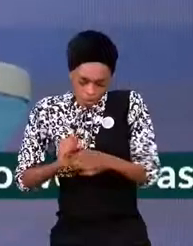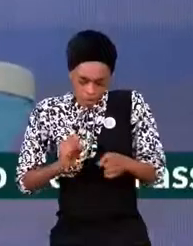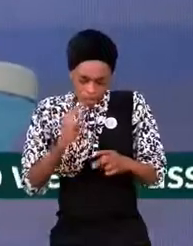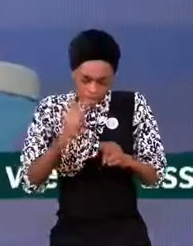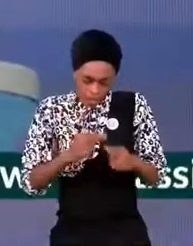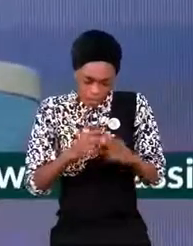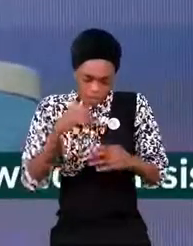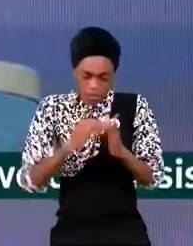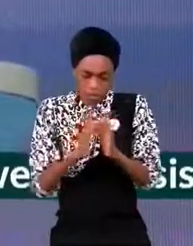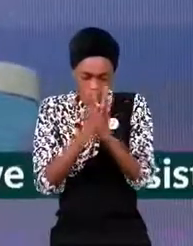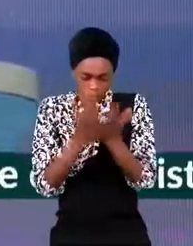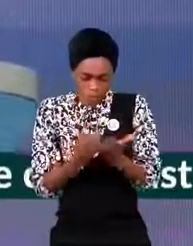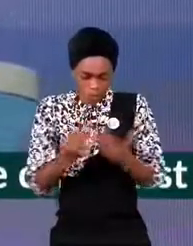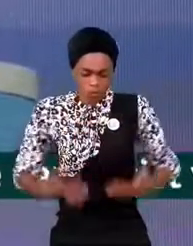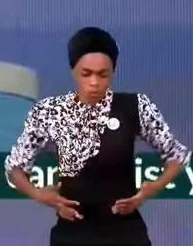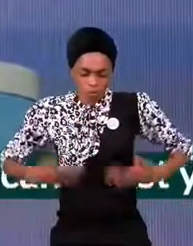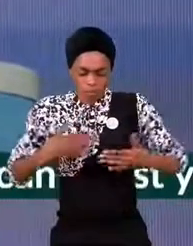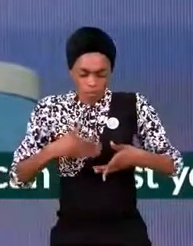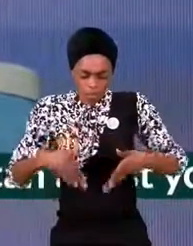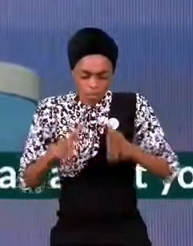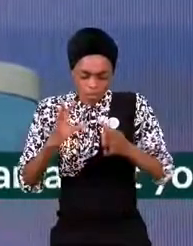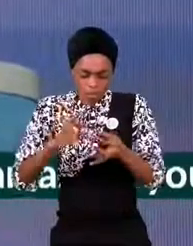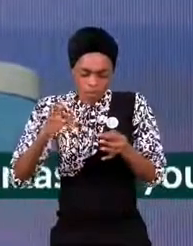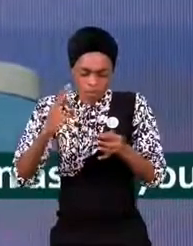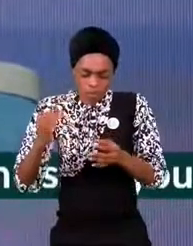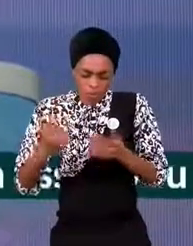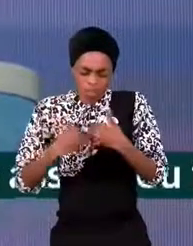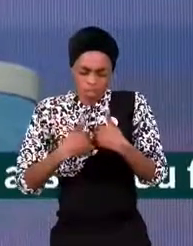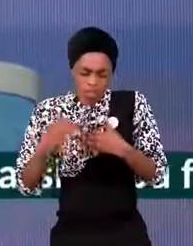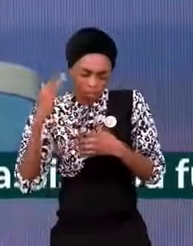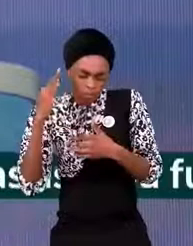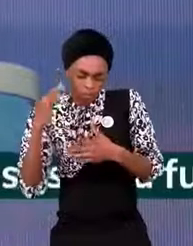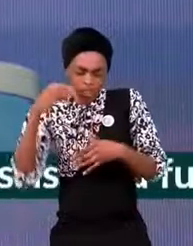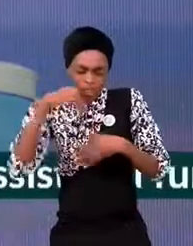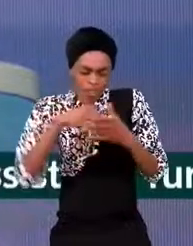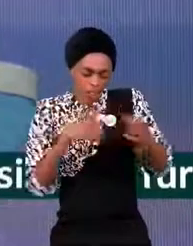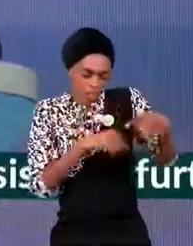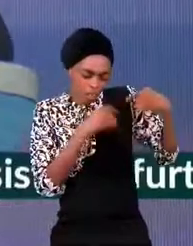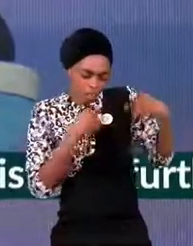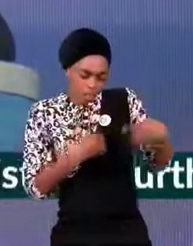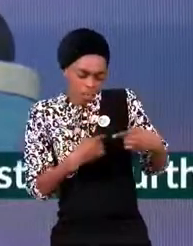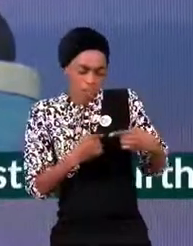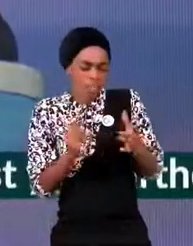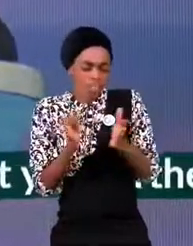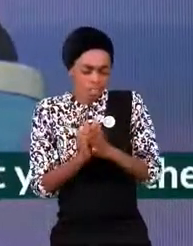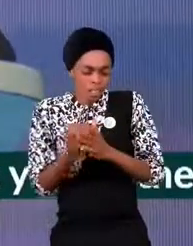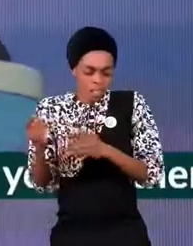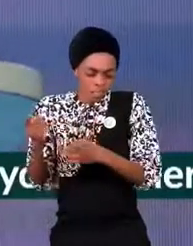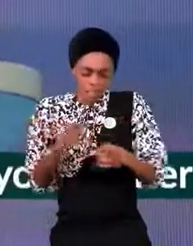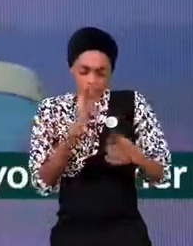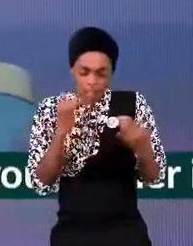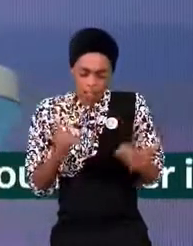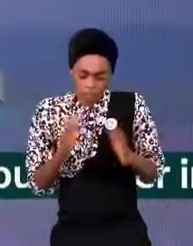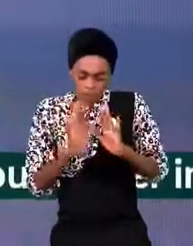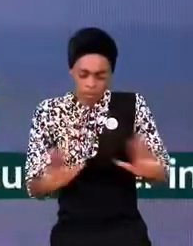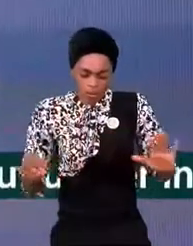ton esprit rende témoignage à leur esprit, à leur cœur, que maintenant ils sont enfants de Dieu. Maintenant que leurs péchés sont